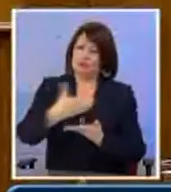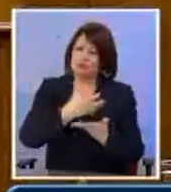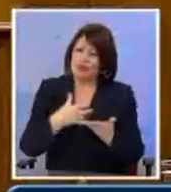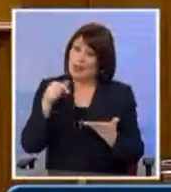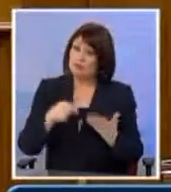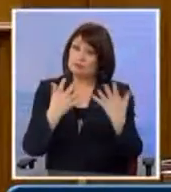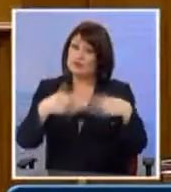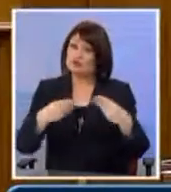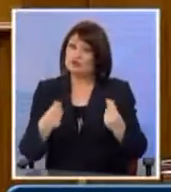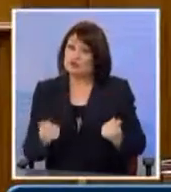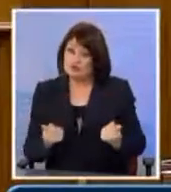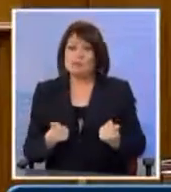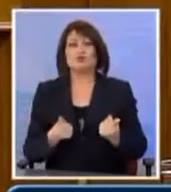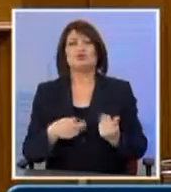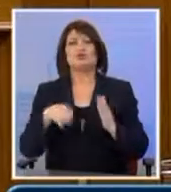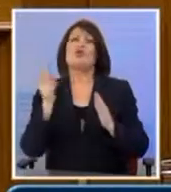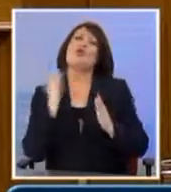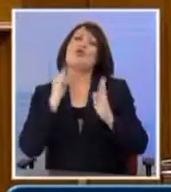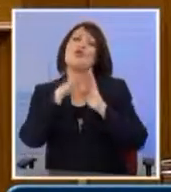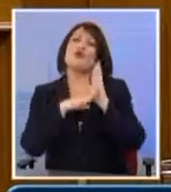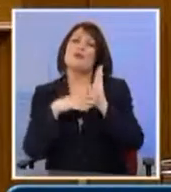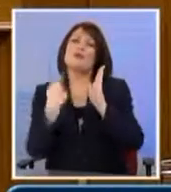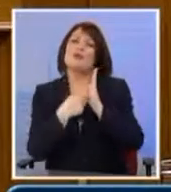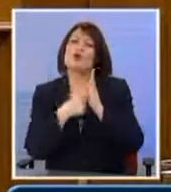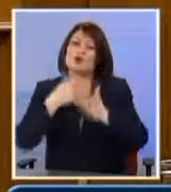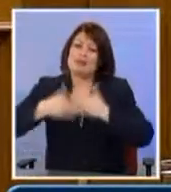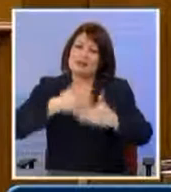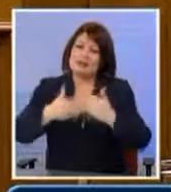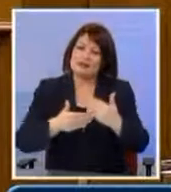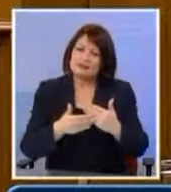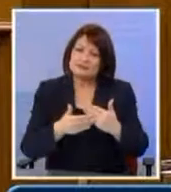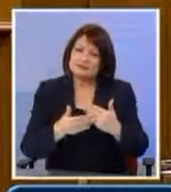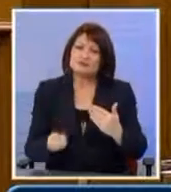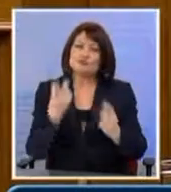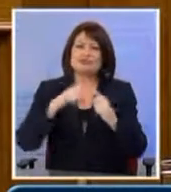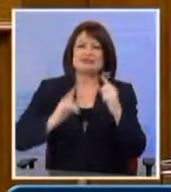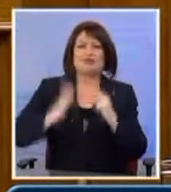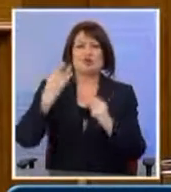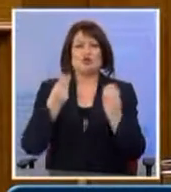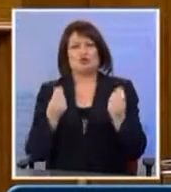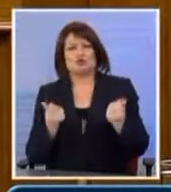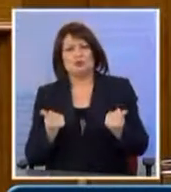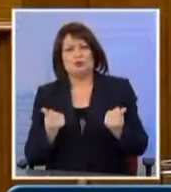οποίος μέσω της εφαρμογής του κώδικα φορολογικών διαδικασιών και των νέων τεχνολογικών μέσων, σταδιακά θα γίνεται